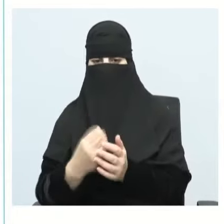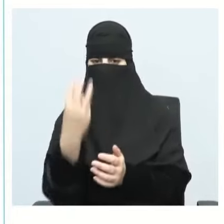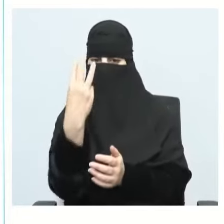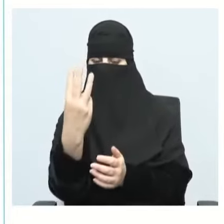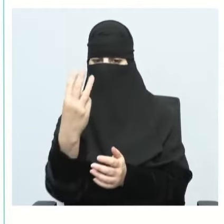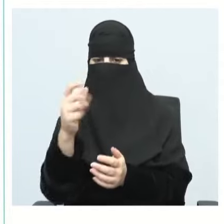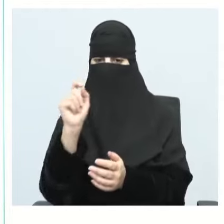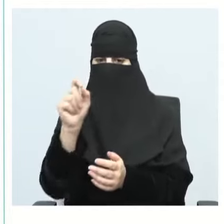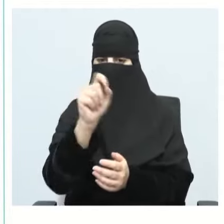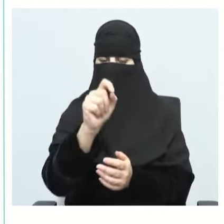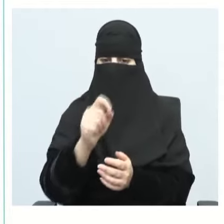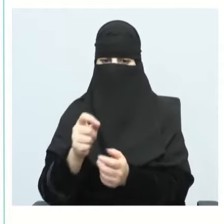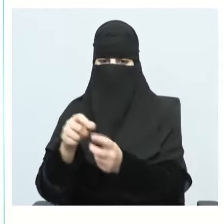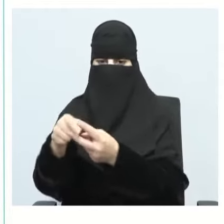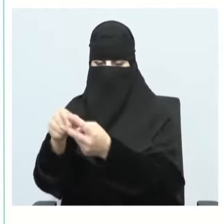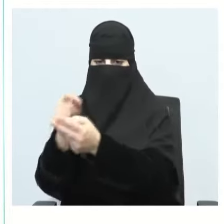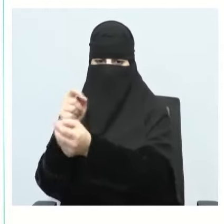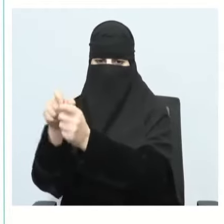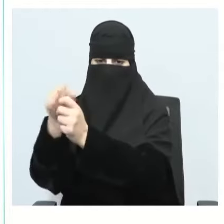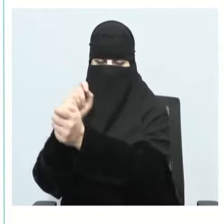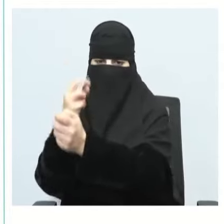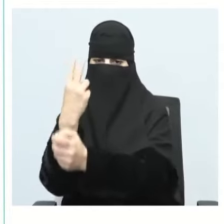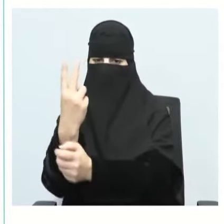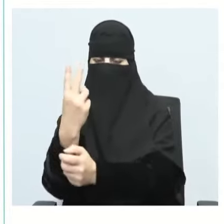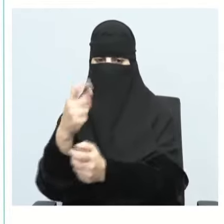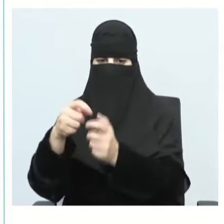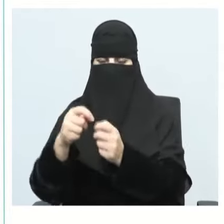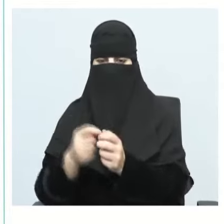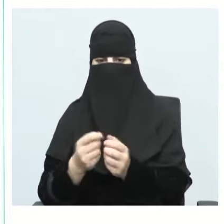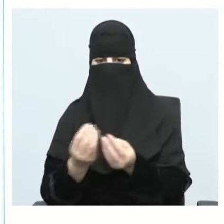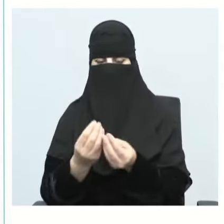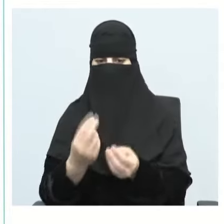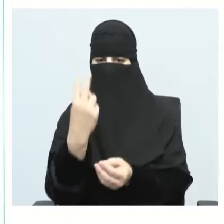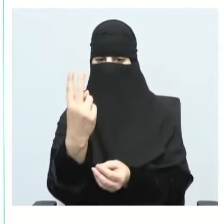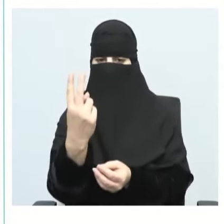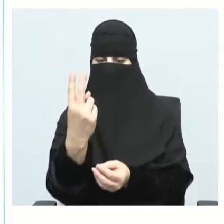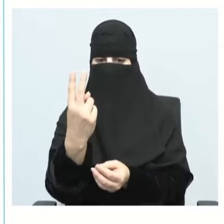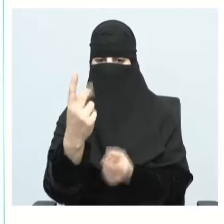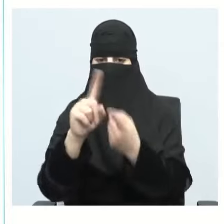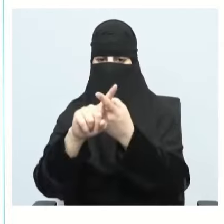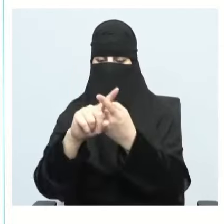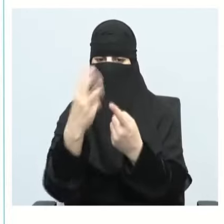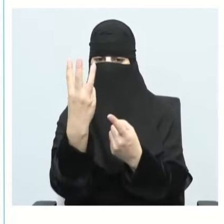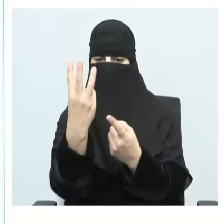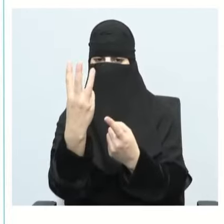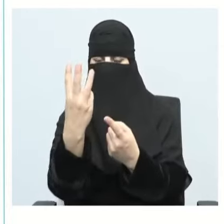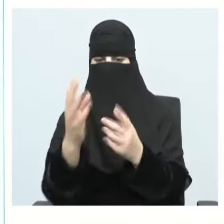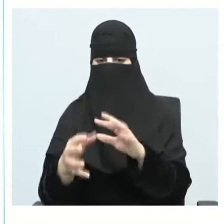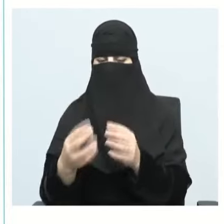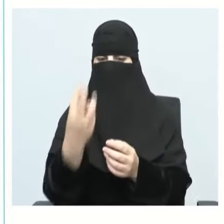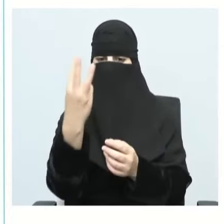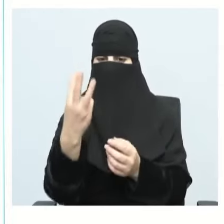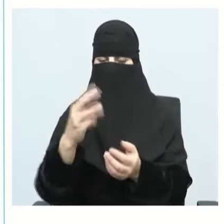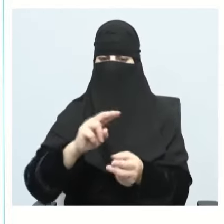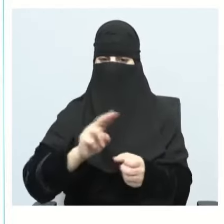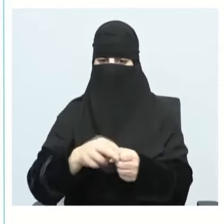نقاط رمى سهمين حابين نعرف نقول اثنان نضربها بالثلاثه اول الثلاثه تكررها